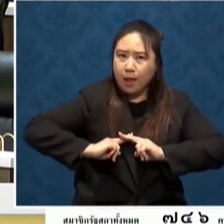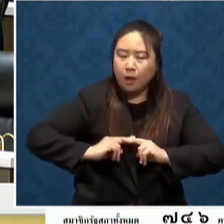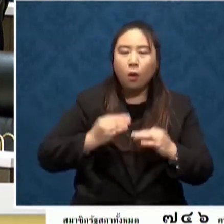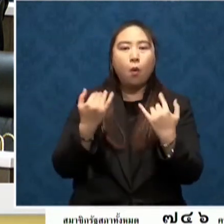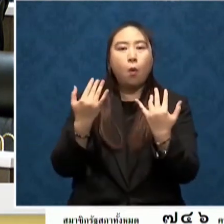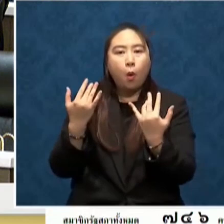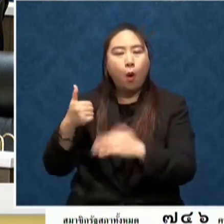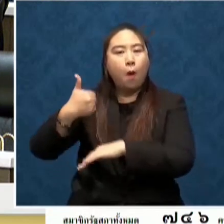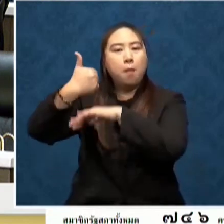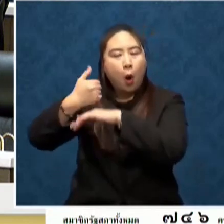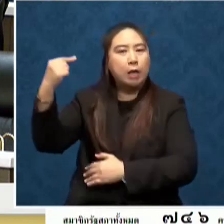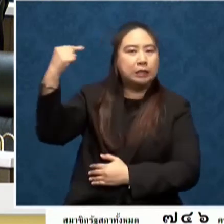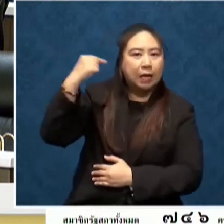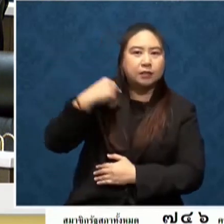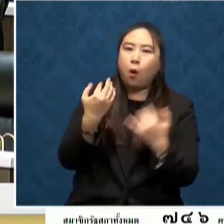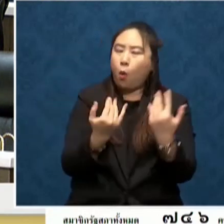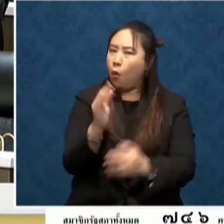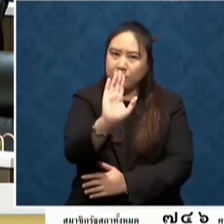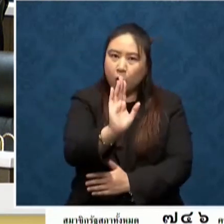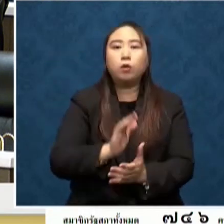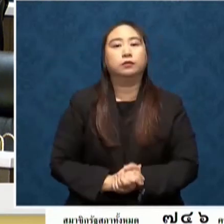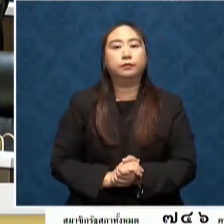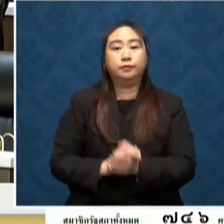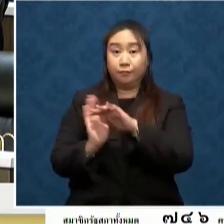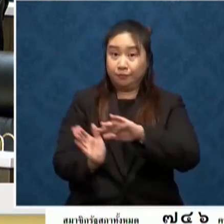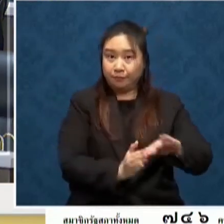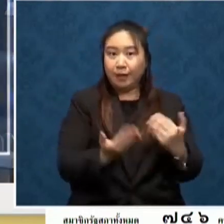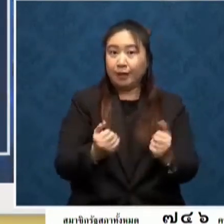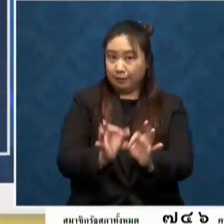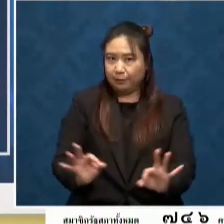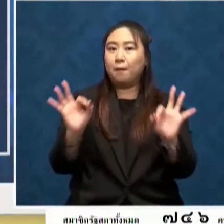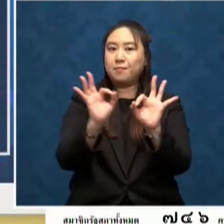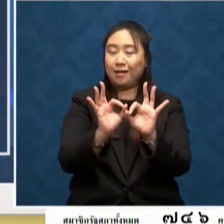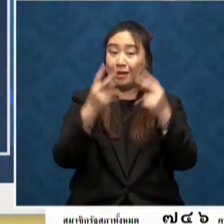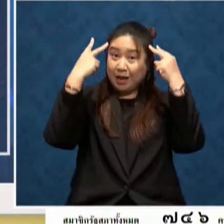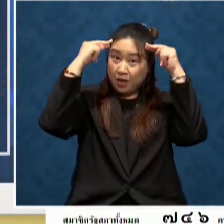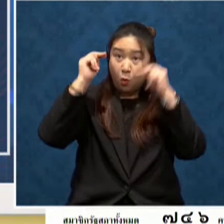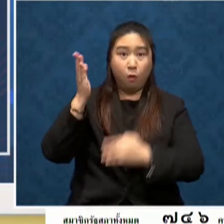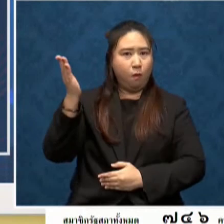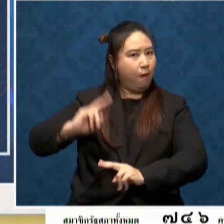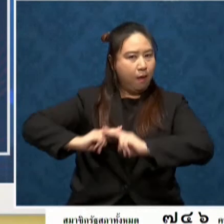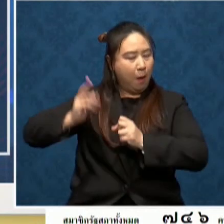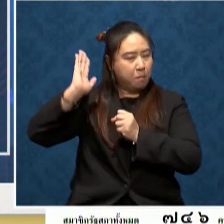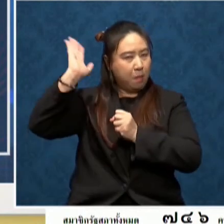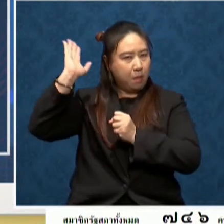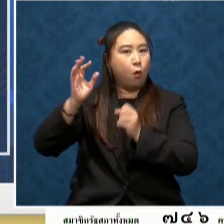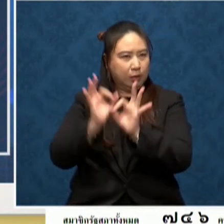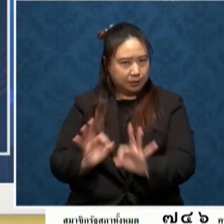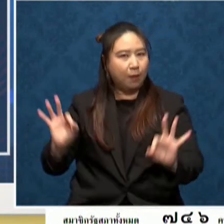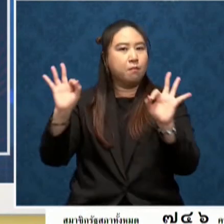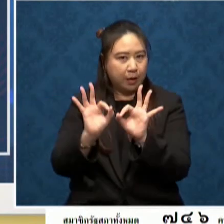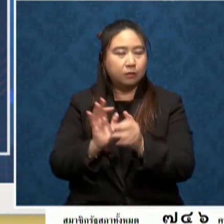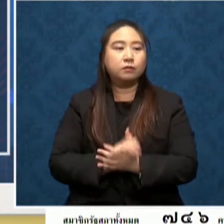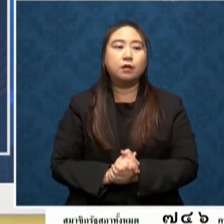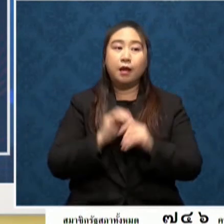ตองรอคำสั่งจากพออ.ค่ะประเดนต่อมา อันนี้สำคญมาก ท่านในยกแลงเองเลยนะฮะวาสำคญมากว่า